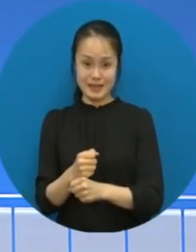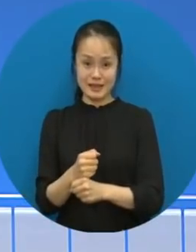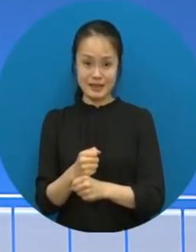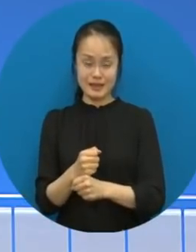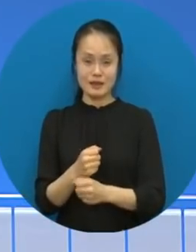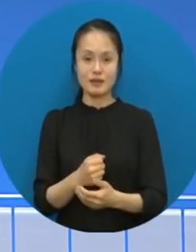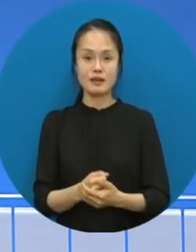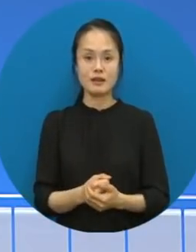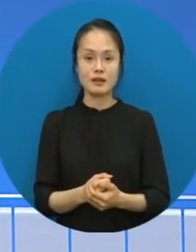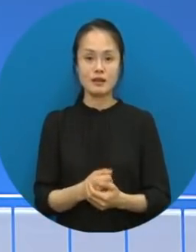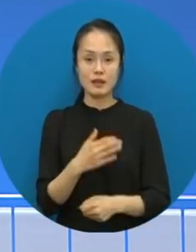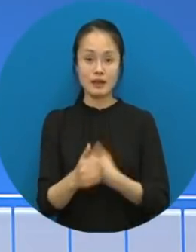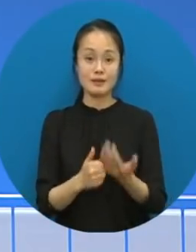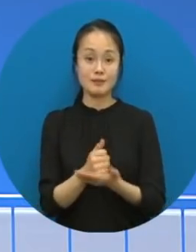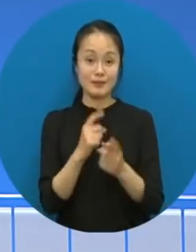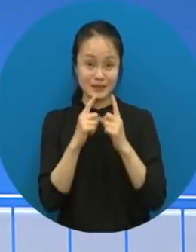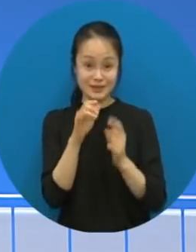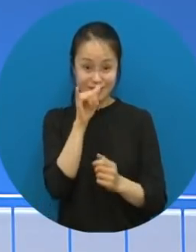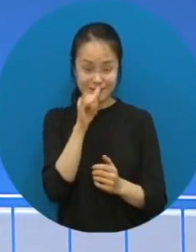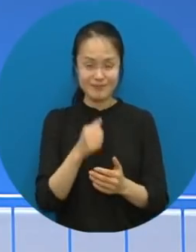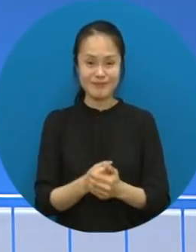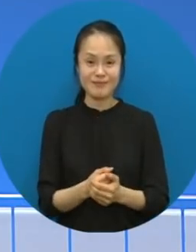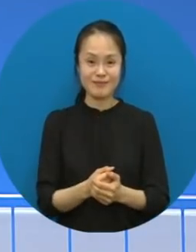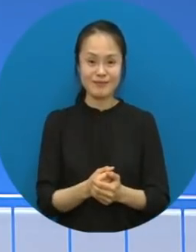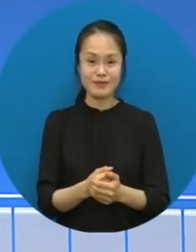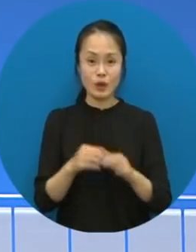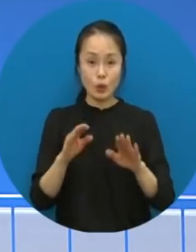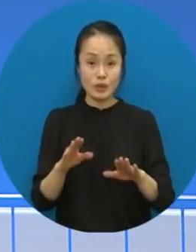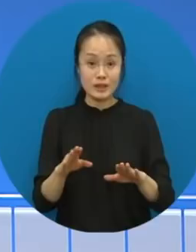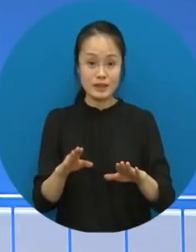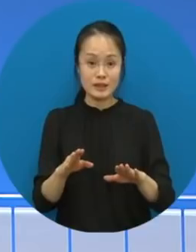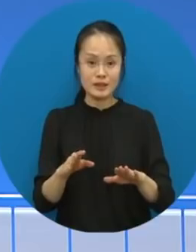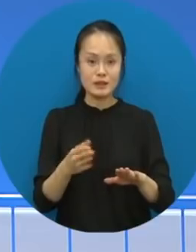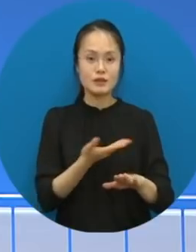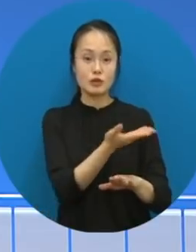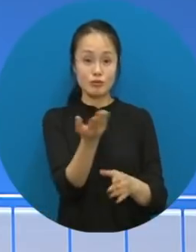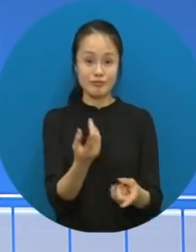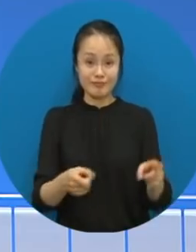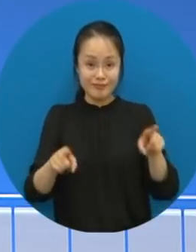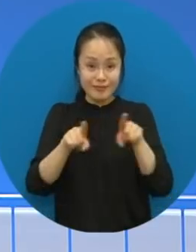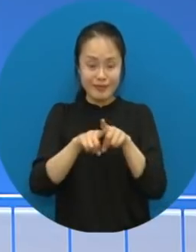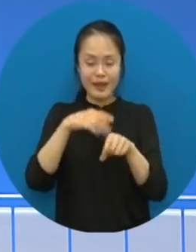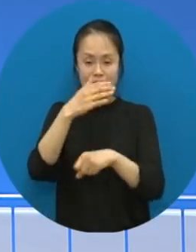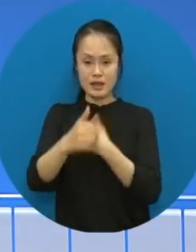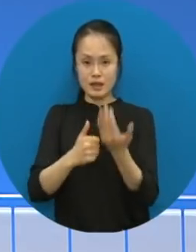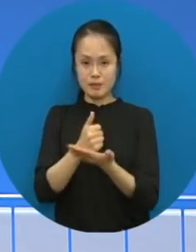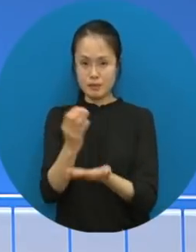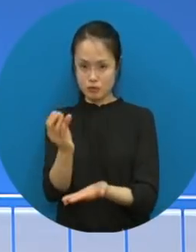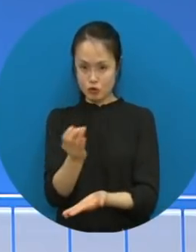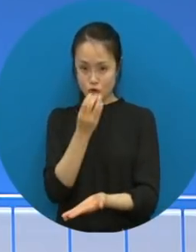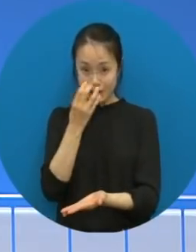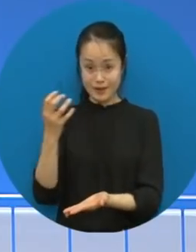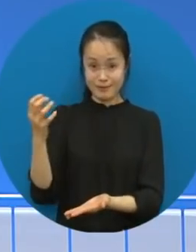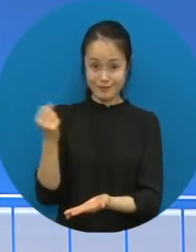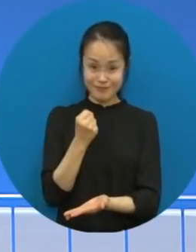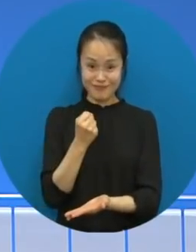저는 오늘 여러분과 더불어 하나님께 거룩함으로 하나님이 모집하시는 오늘 이